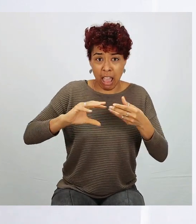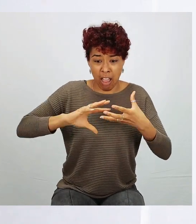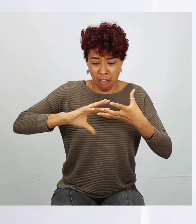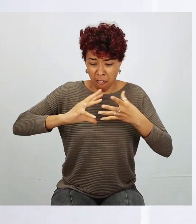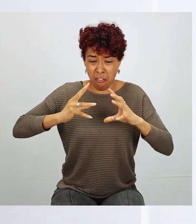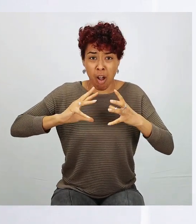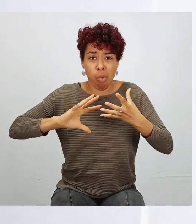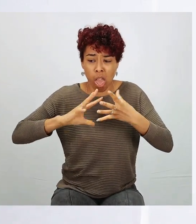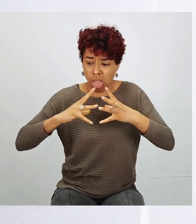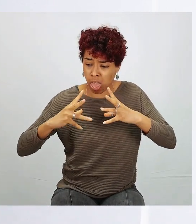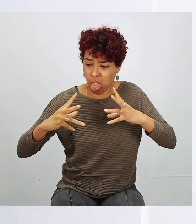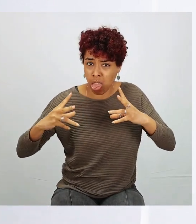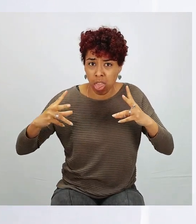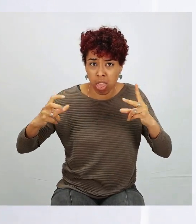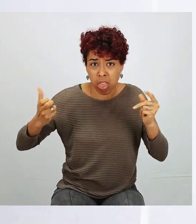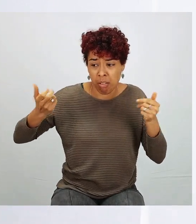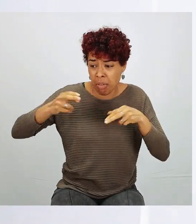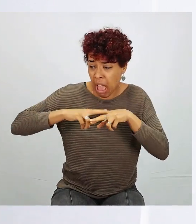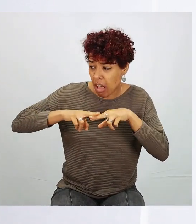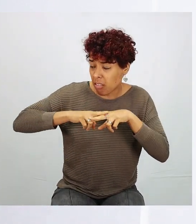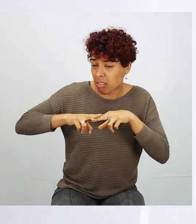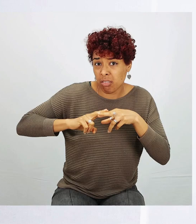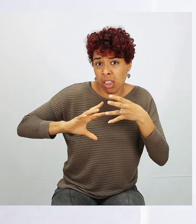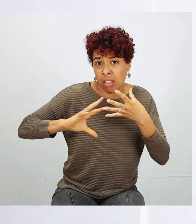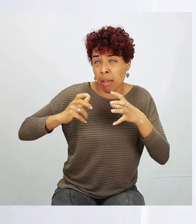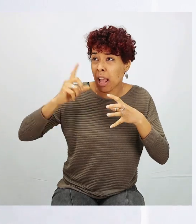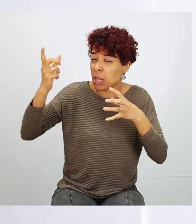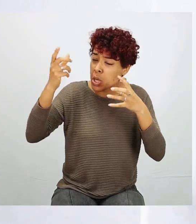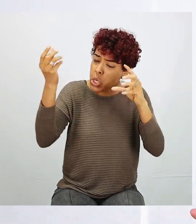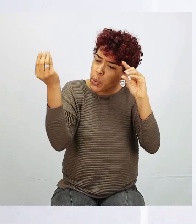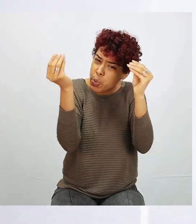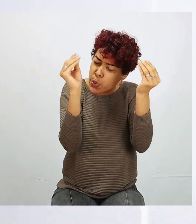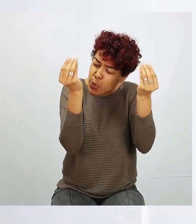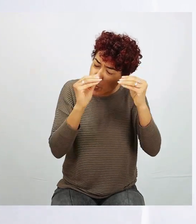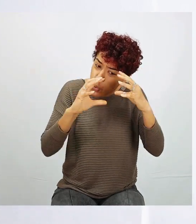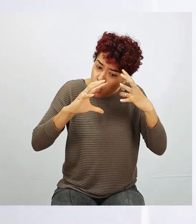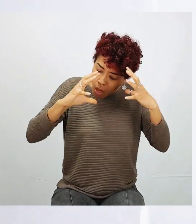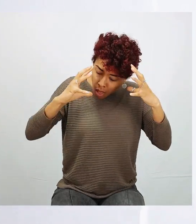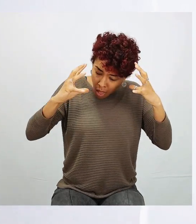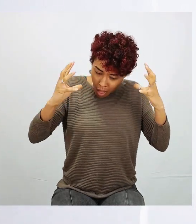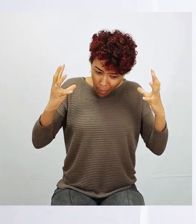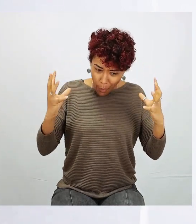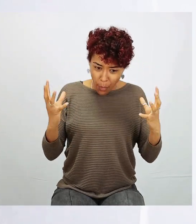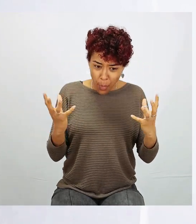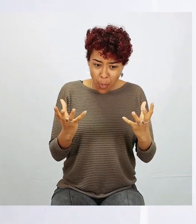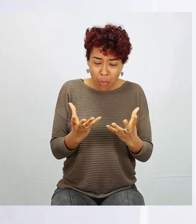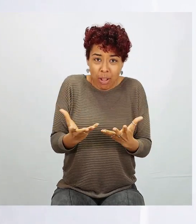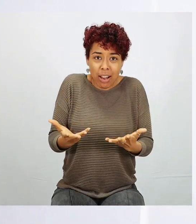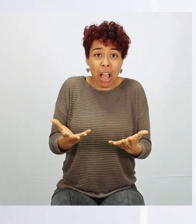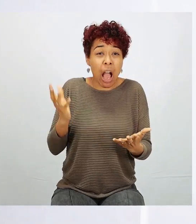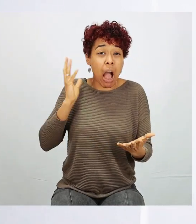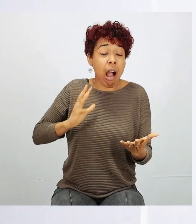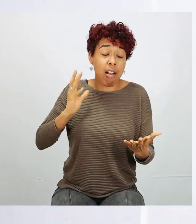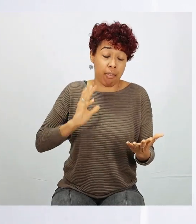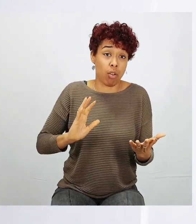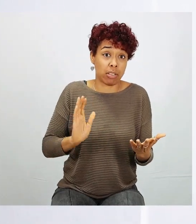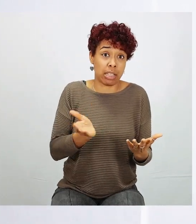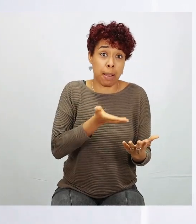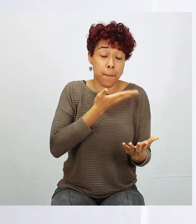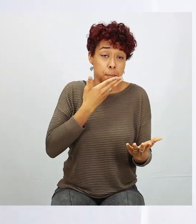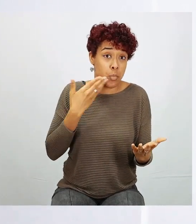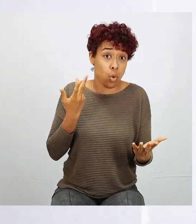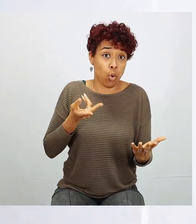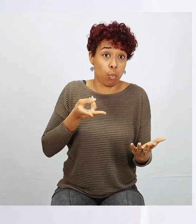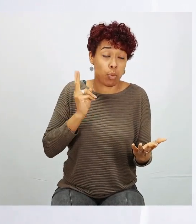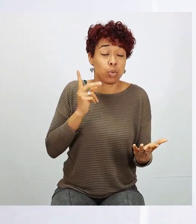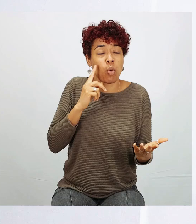et vide, elle ressemblait à rien, et d'arriver à en faire ce que toi tu vis aujourd'hui sur cette terre-là. Et à l'époque, c'était beaucoup plus